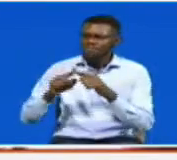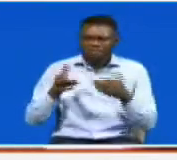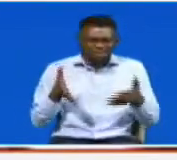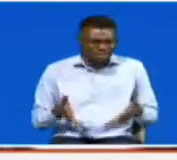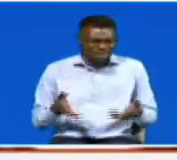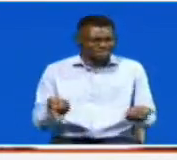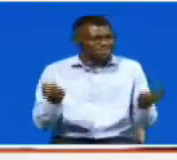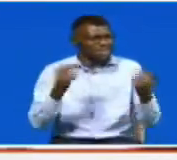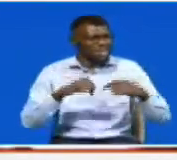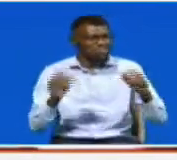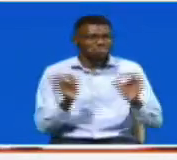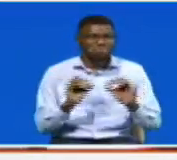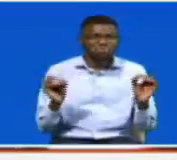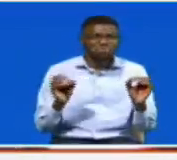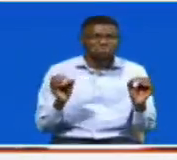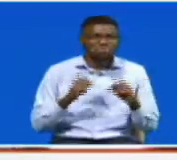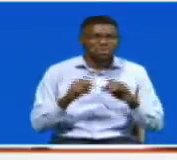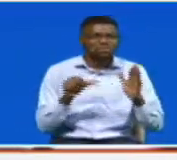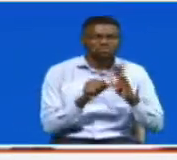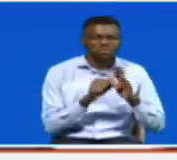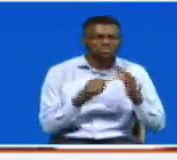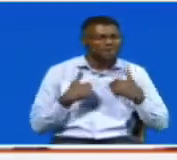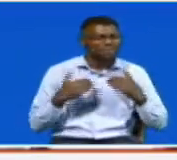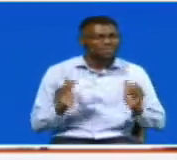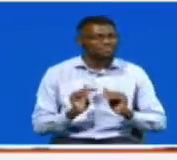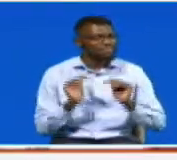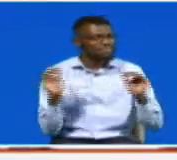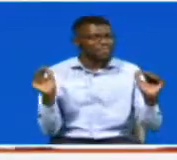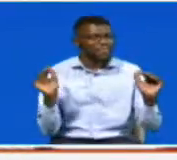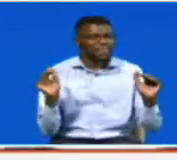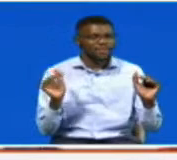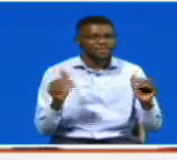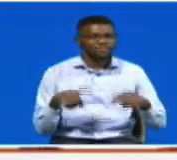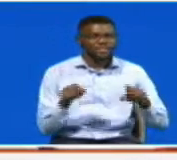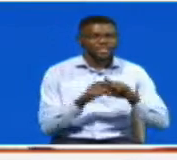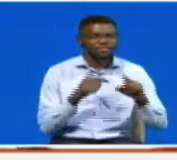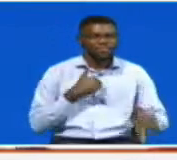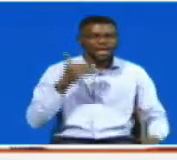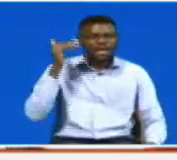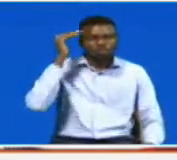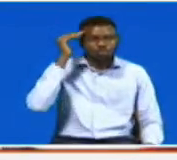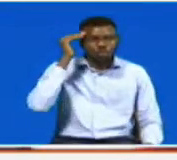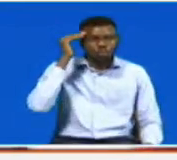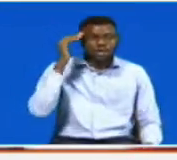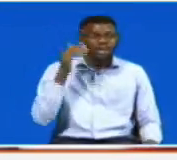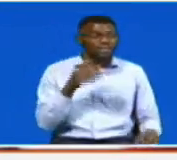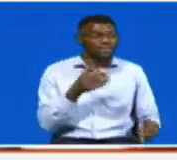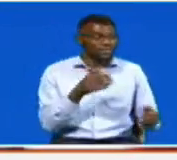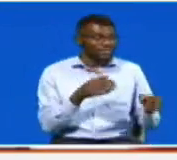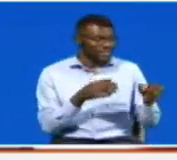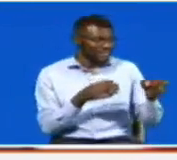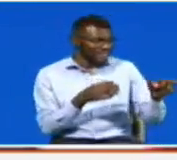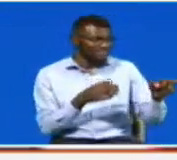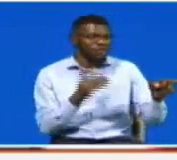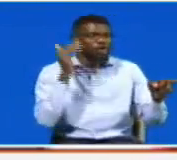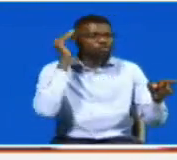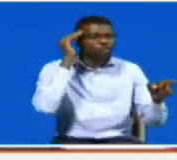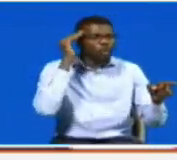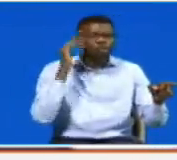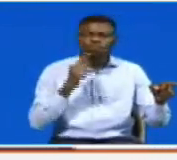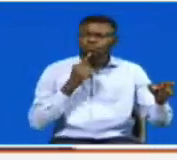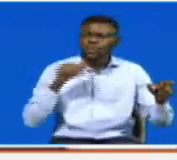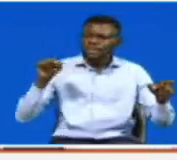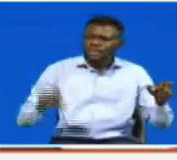machafu inafanyika na hata zinaendelea. Na mimi najua hata mahali yako anajua kuna kitu inaendelea Turkana